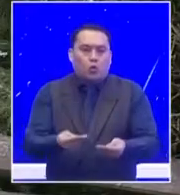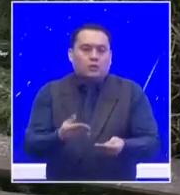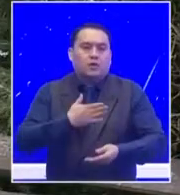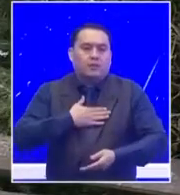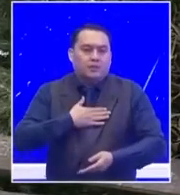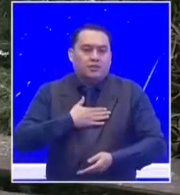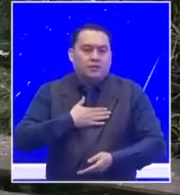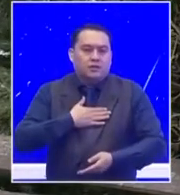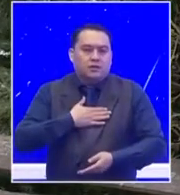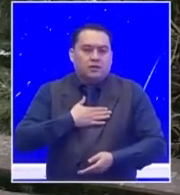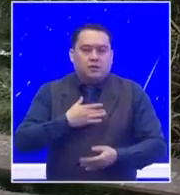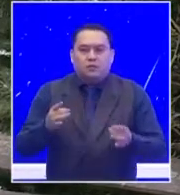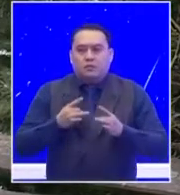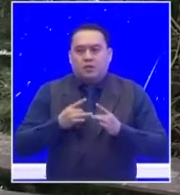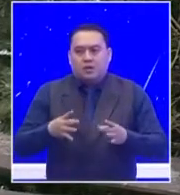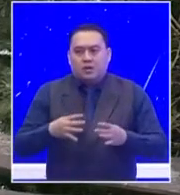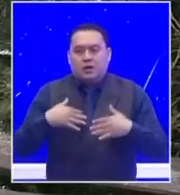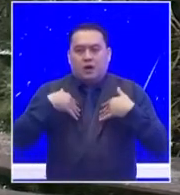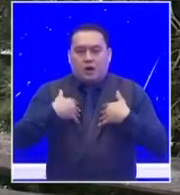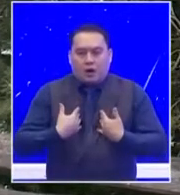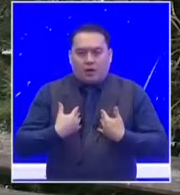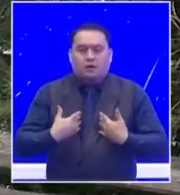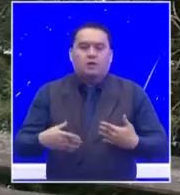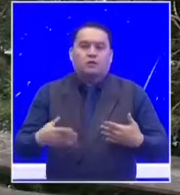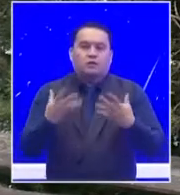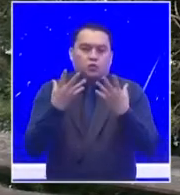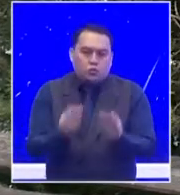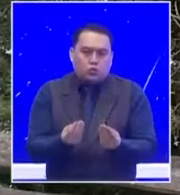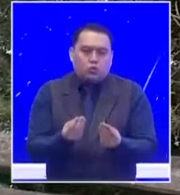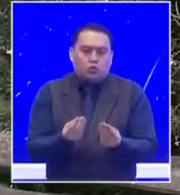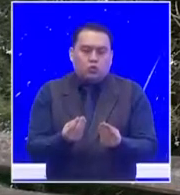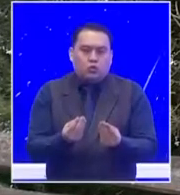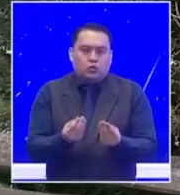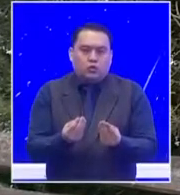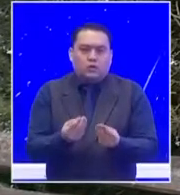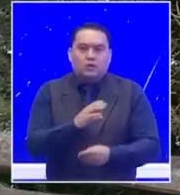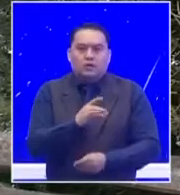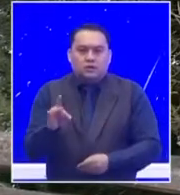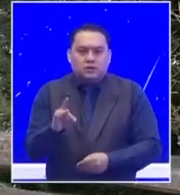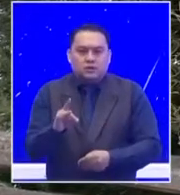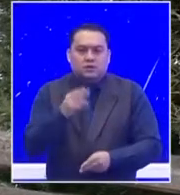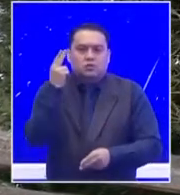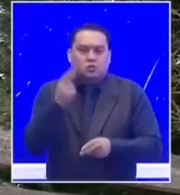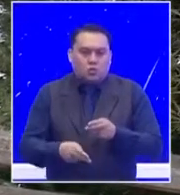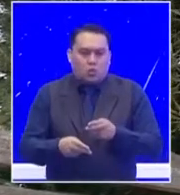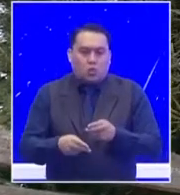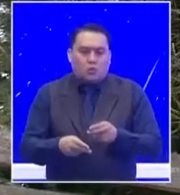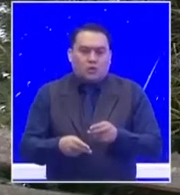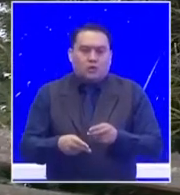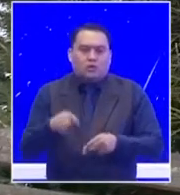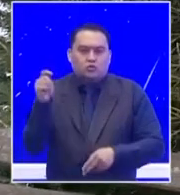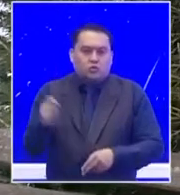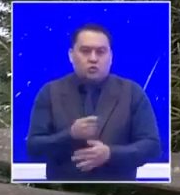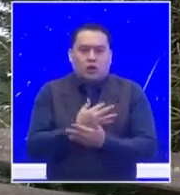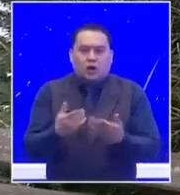жағынан мерекеде, бір жағынан қайғылы күн. Өйткені кеңес әскерінің шыққанына біз қуанамыз. Бірақ та